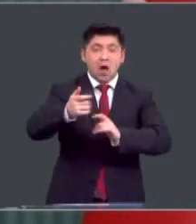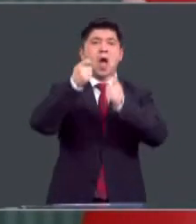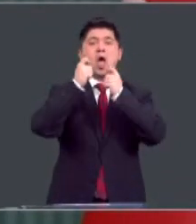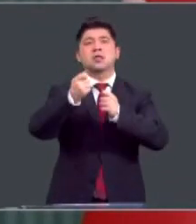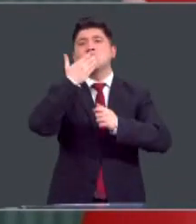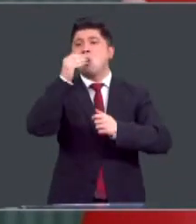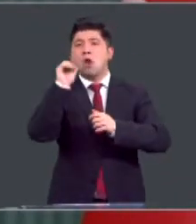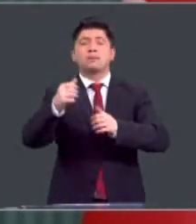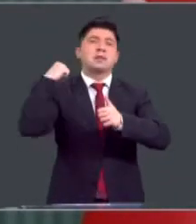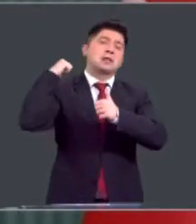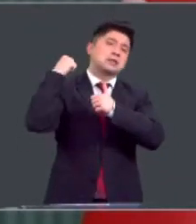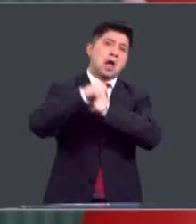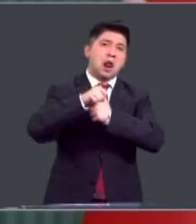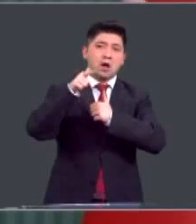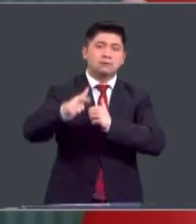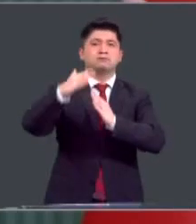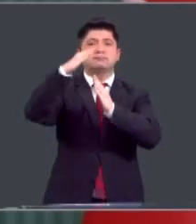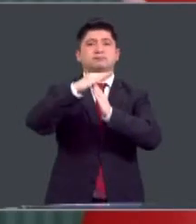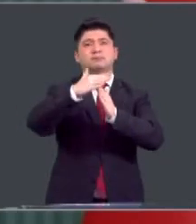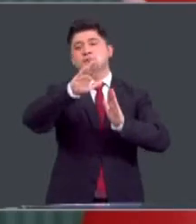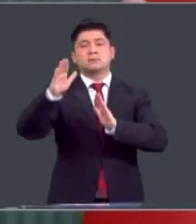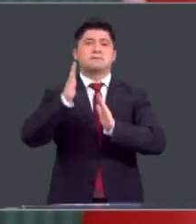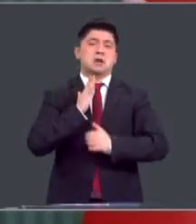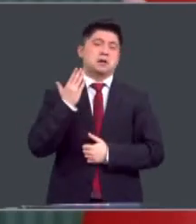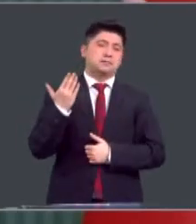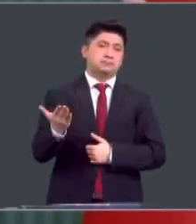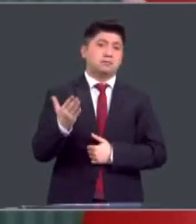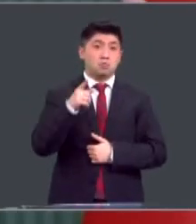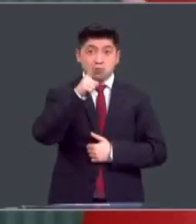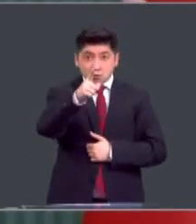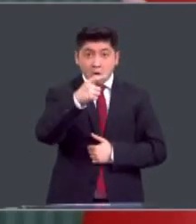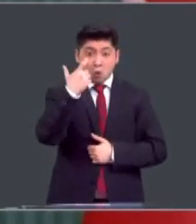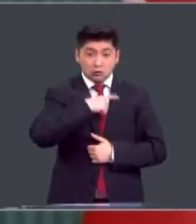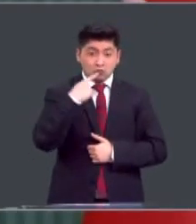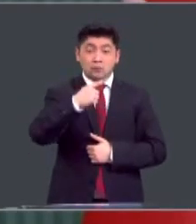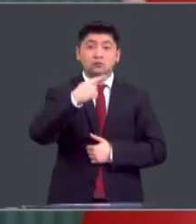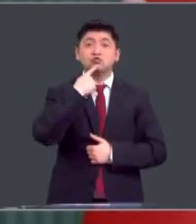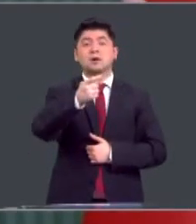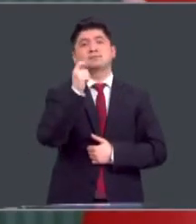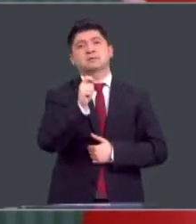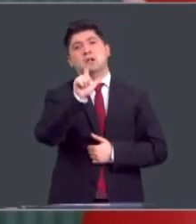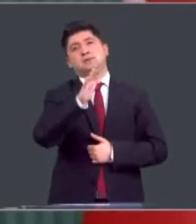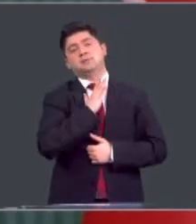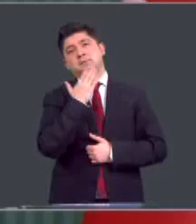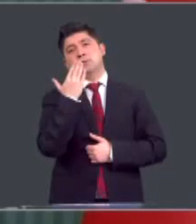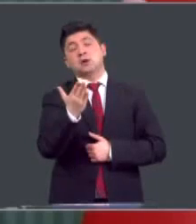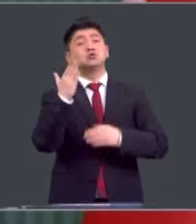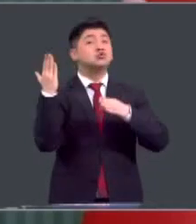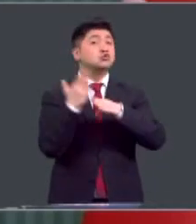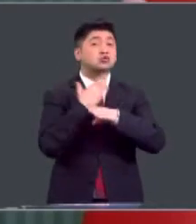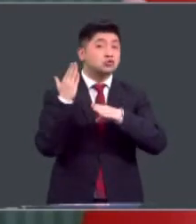eğitim-öğretime yeniden ara verilebilecek bunu da özellikle söylemek zorundayım